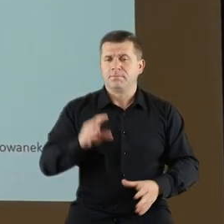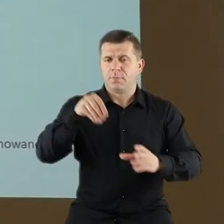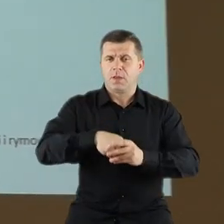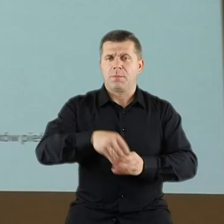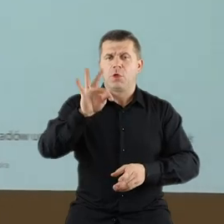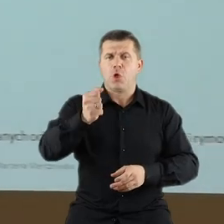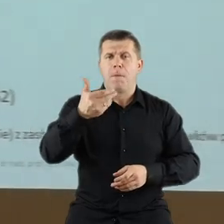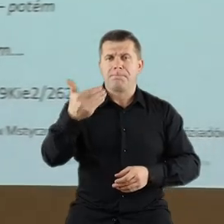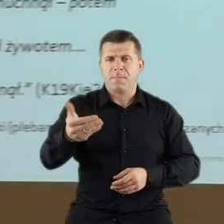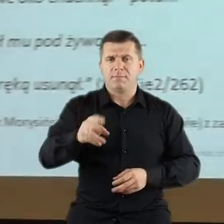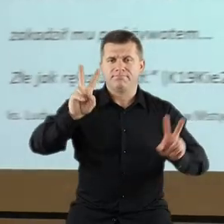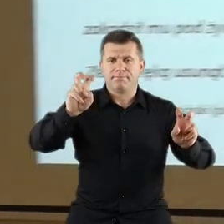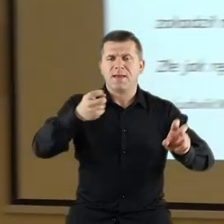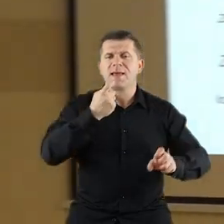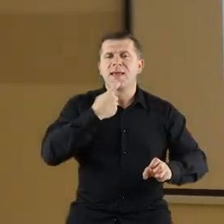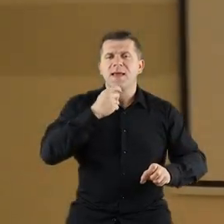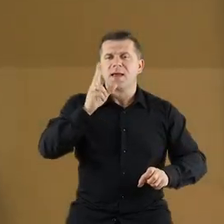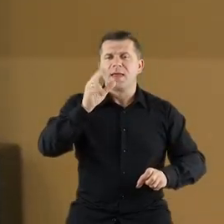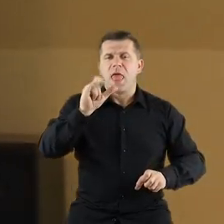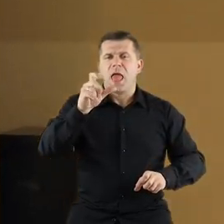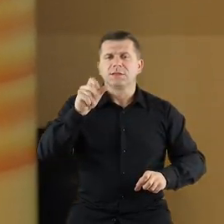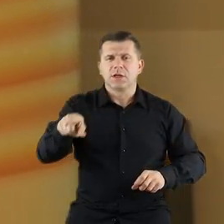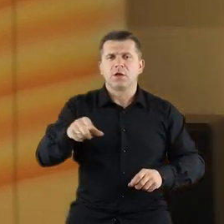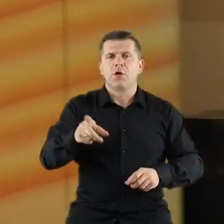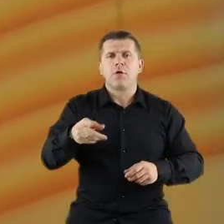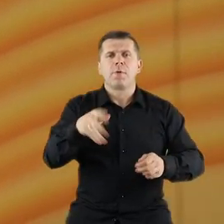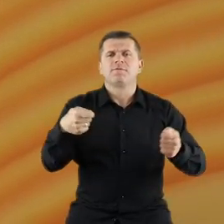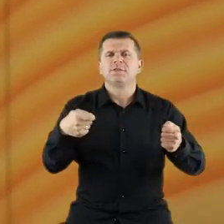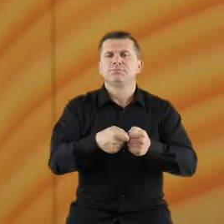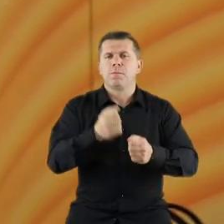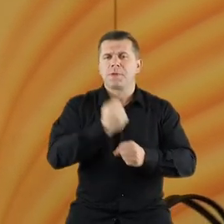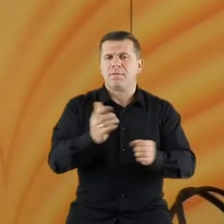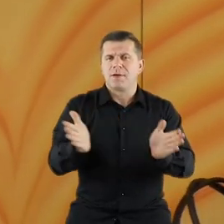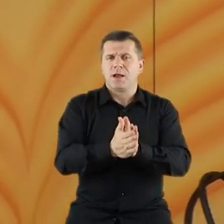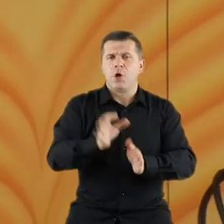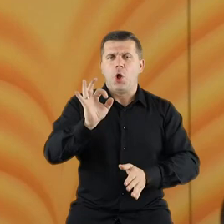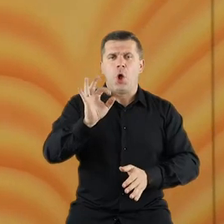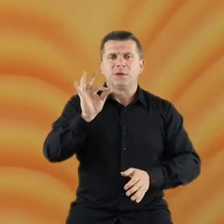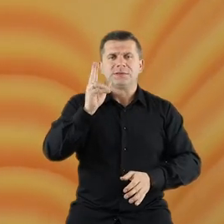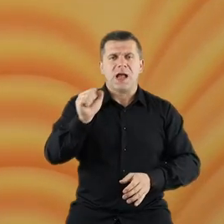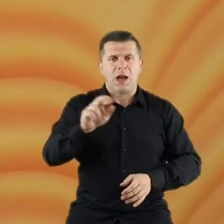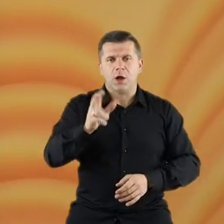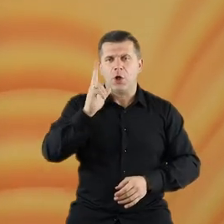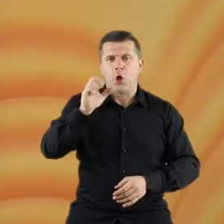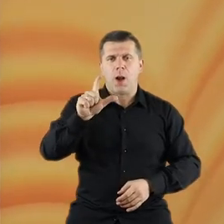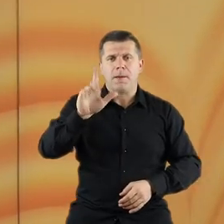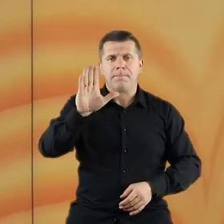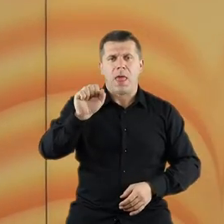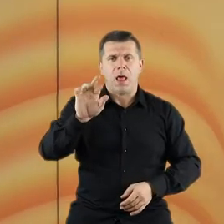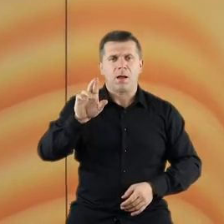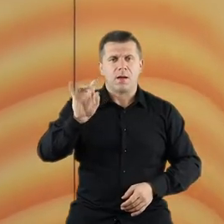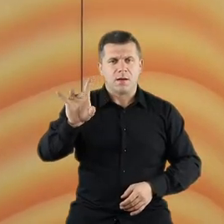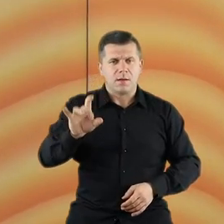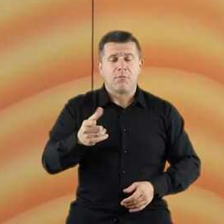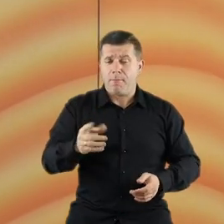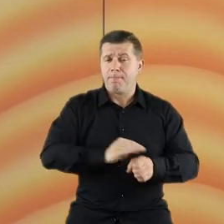tomie Kieleckie Kolberga bo siarkowski był współpracownikiem Oskara Kolberga i właściwie